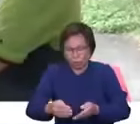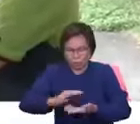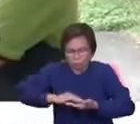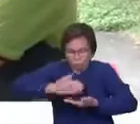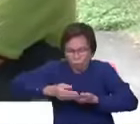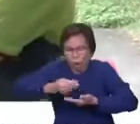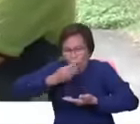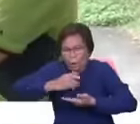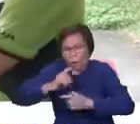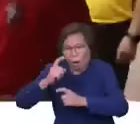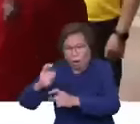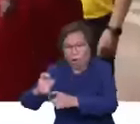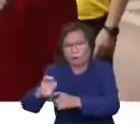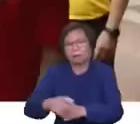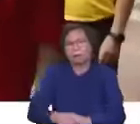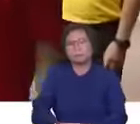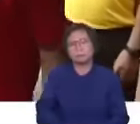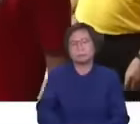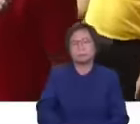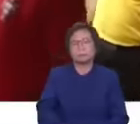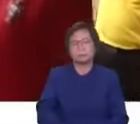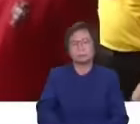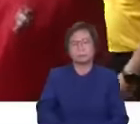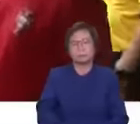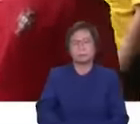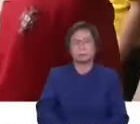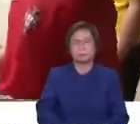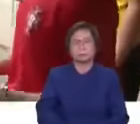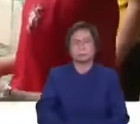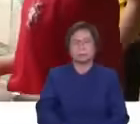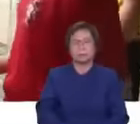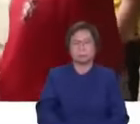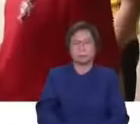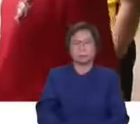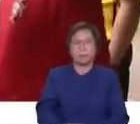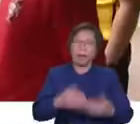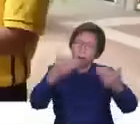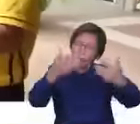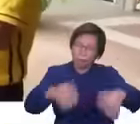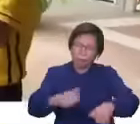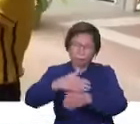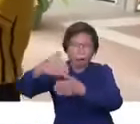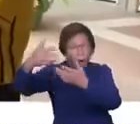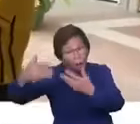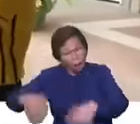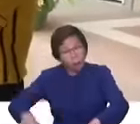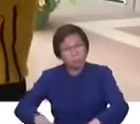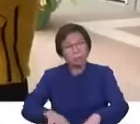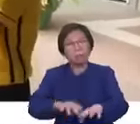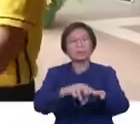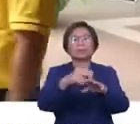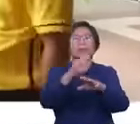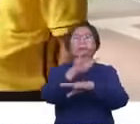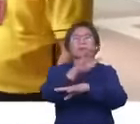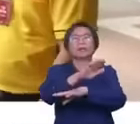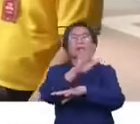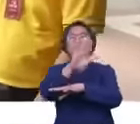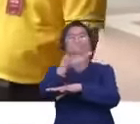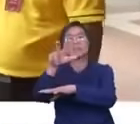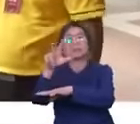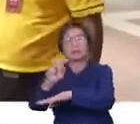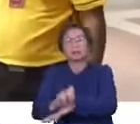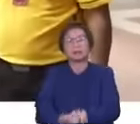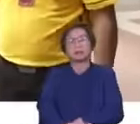melukai ah eh jadi pete muslimah ashabiyah sebagai tengah ibu sukurlah setelah